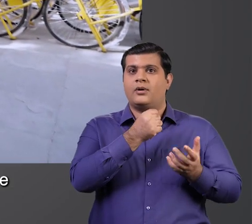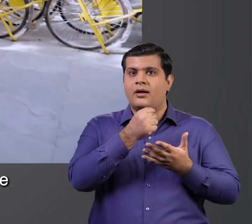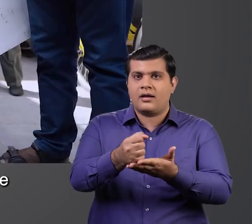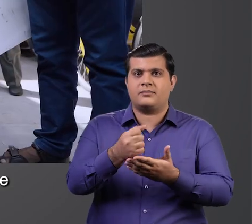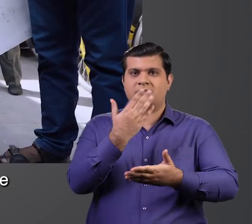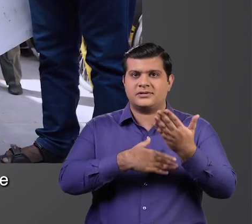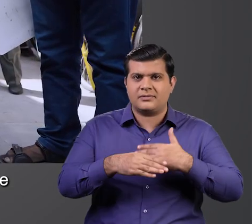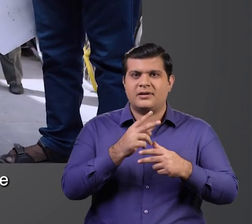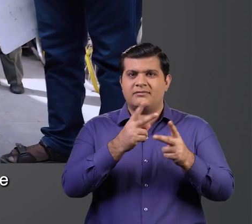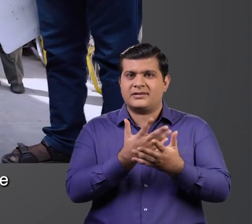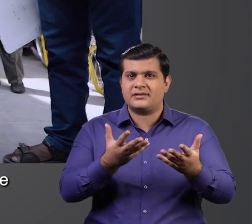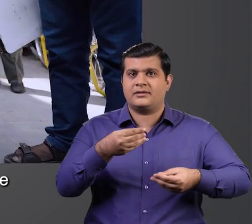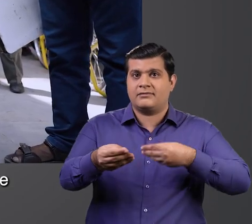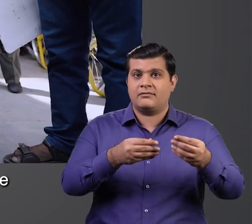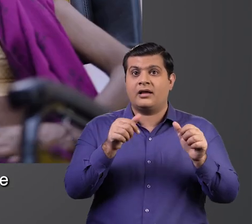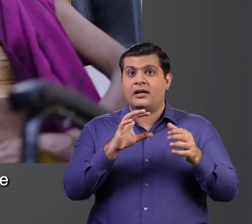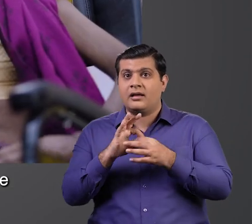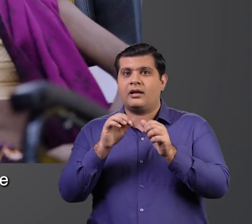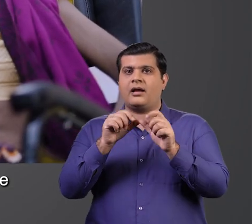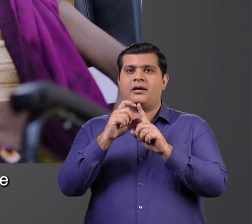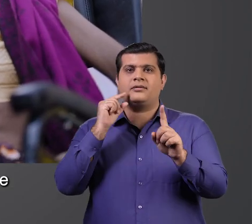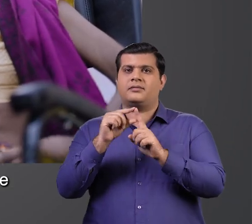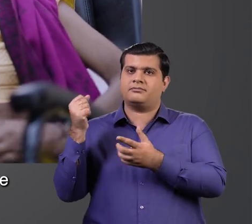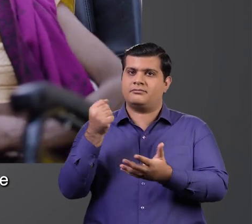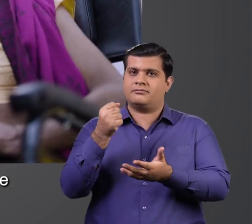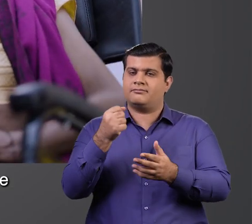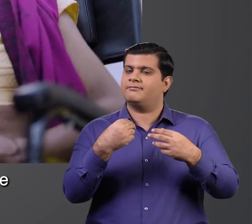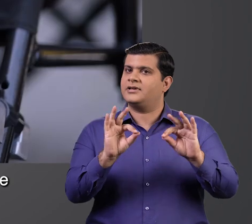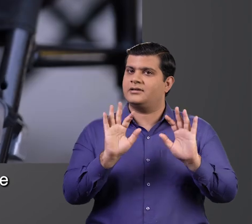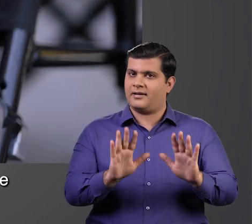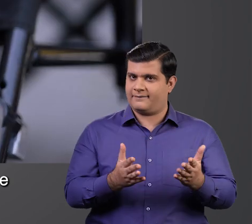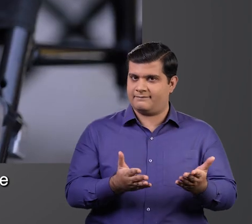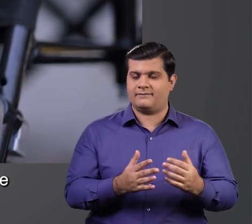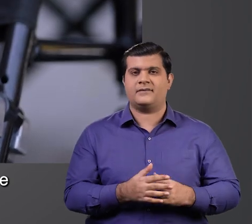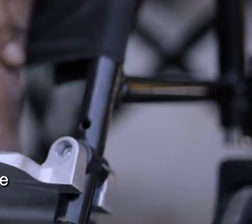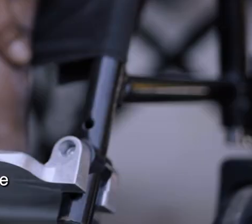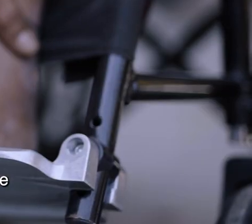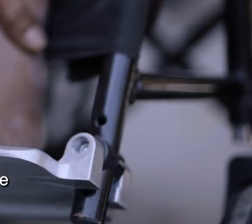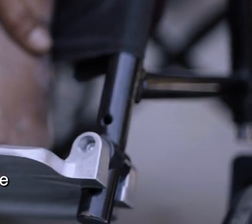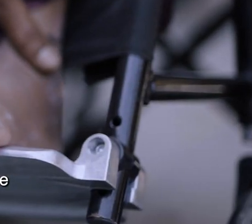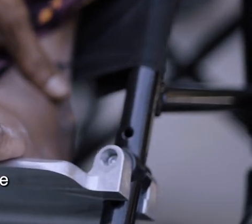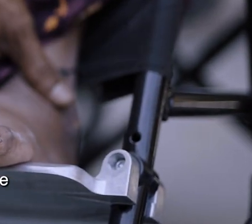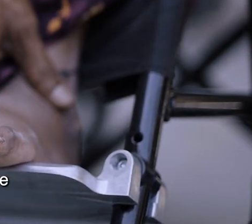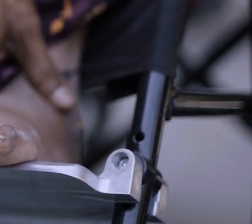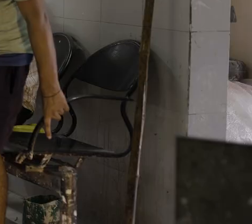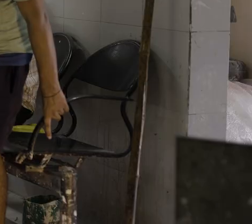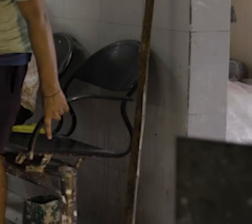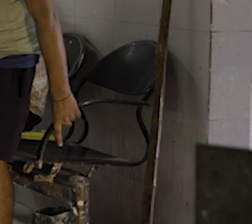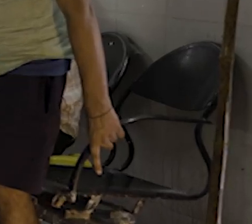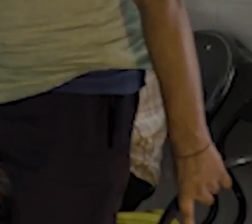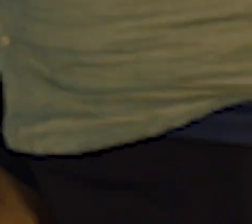ये सेंटर दिव्यांगजनों को ADIP योजना के अंतर्गत सहायक उपकरण उपलब्ध कराने में सहयोग करती